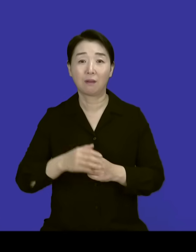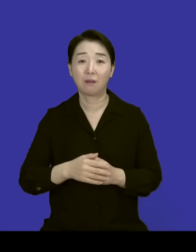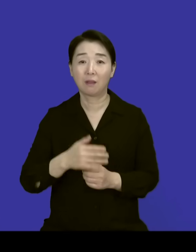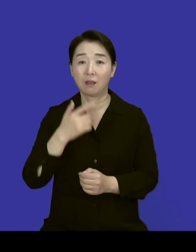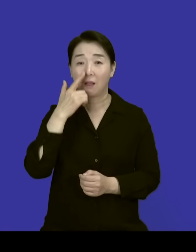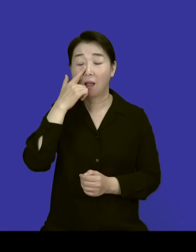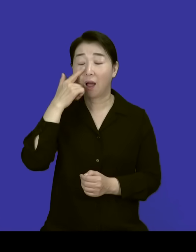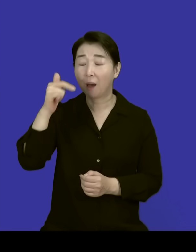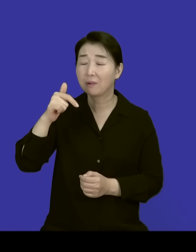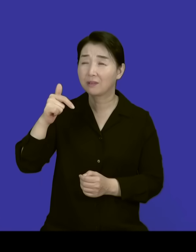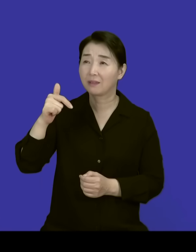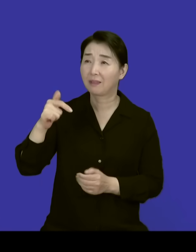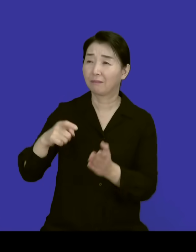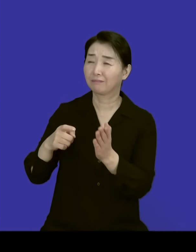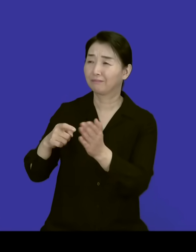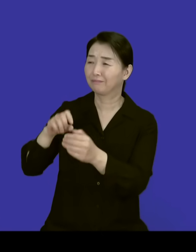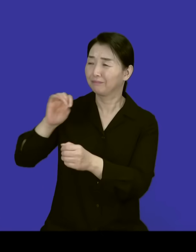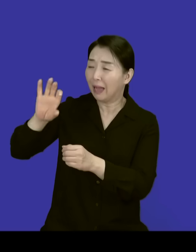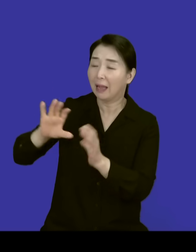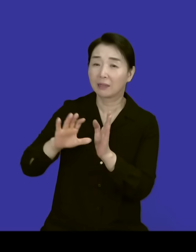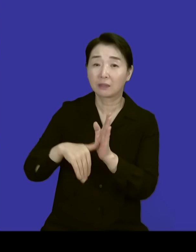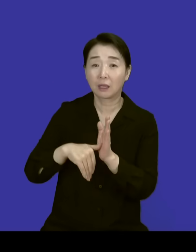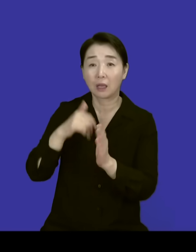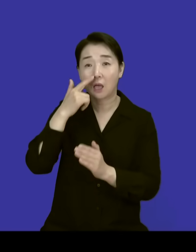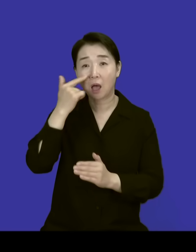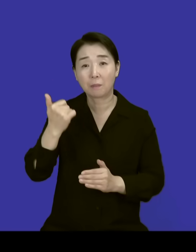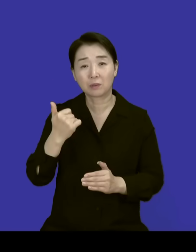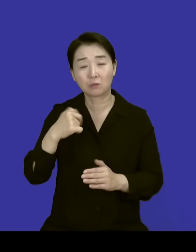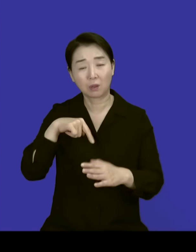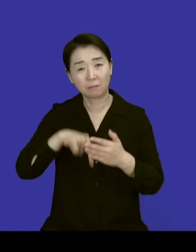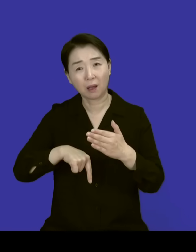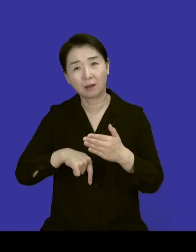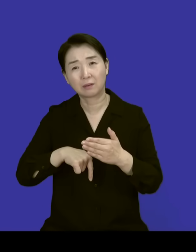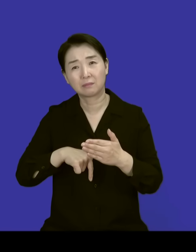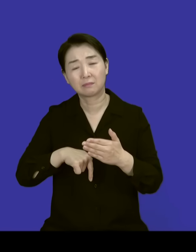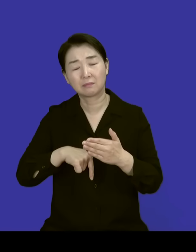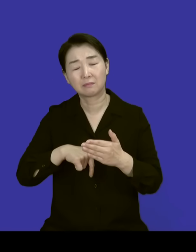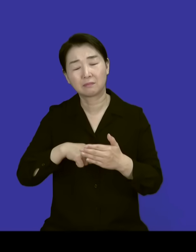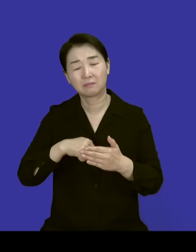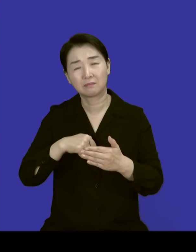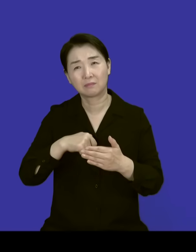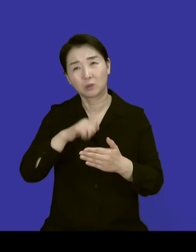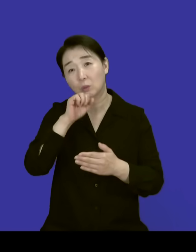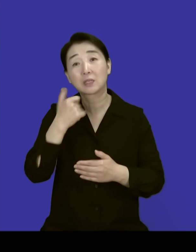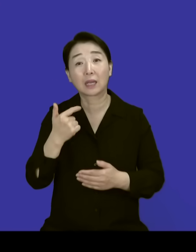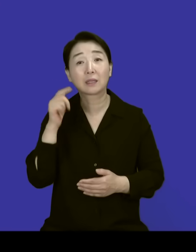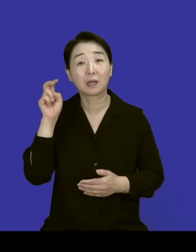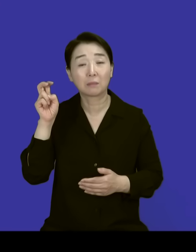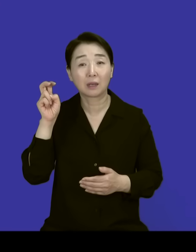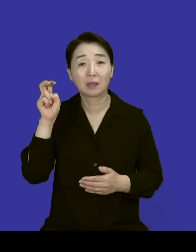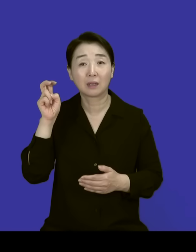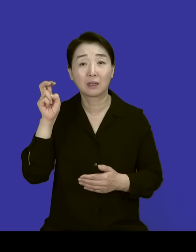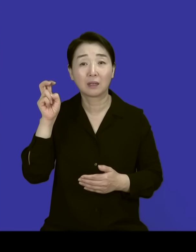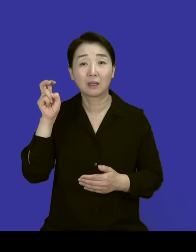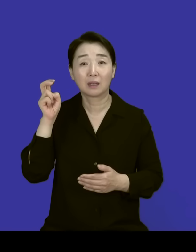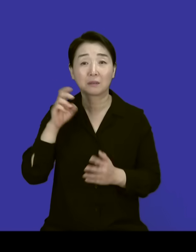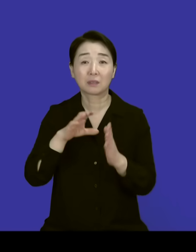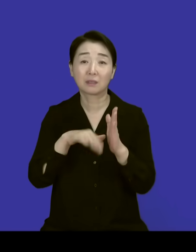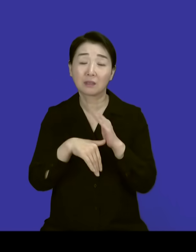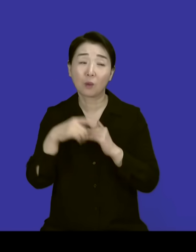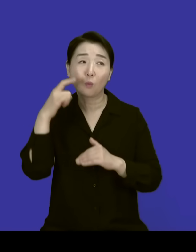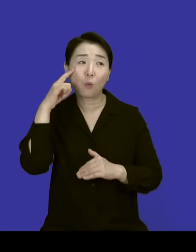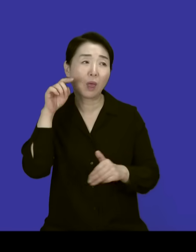막 다그쳤을 때 네. 아버지도 분명히 속이 되게 안 좋으셨을 것 같은데 그렇겠죠. 그때 왜 그러셨을까 말씀을 왜